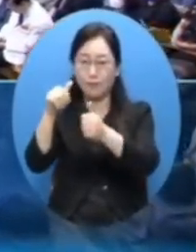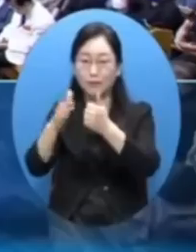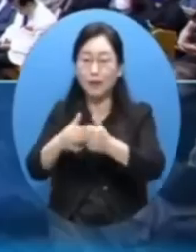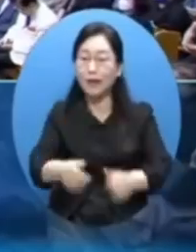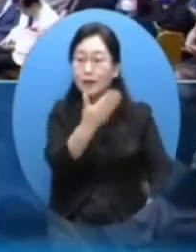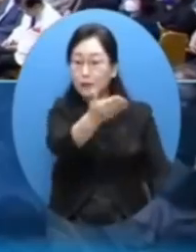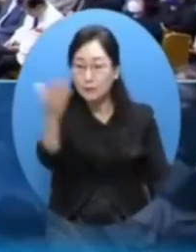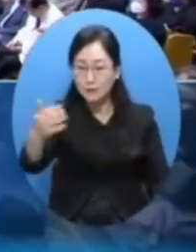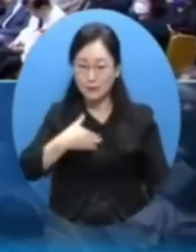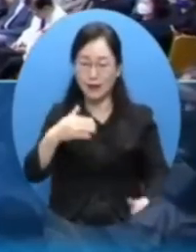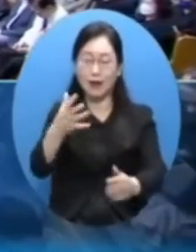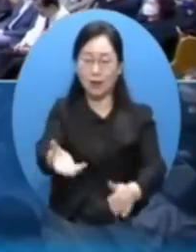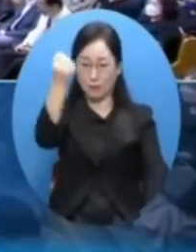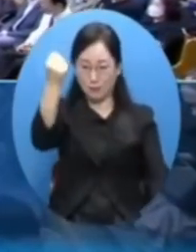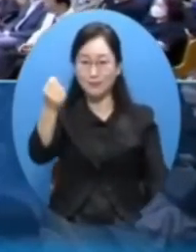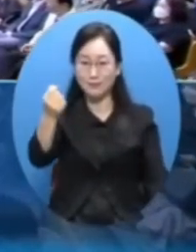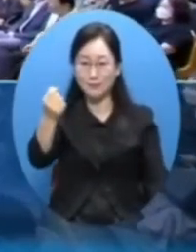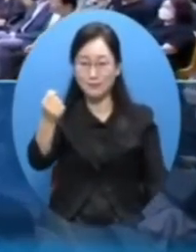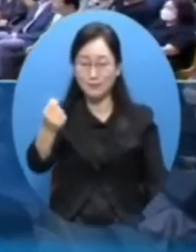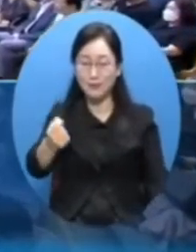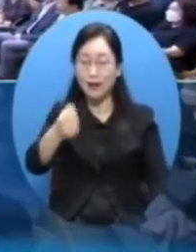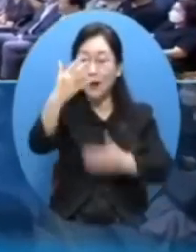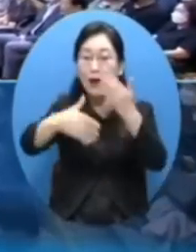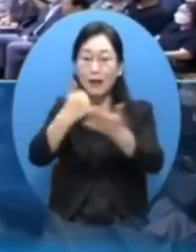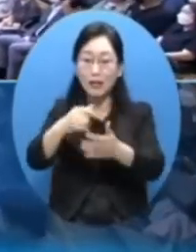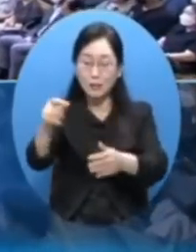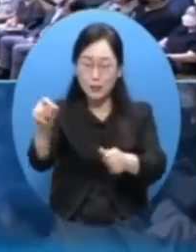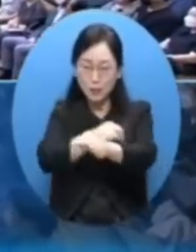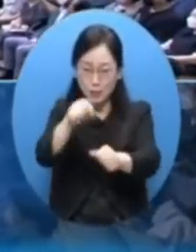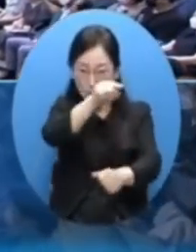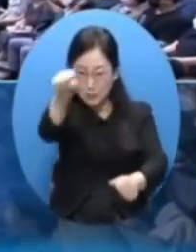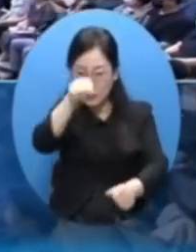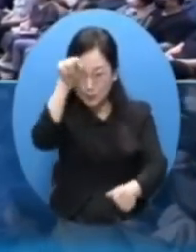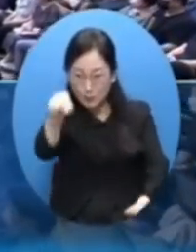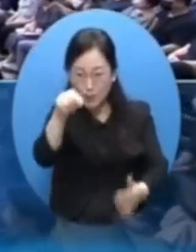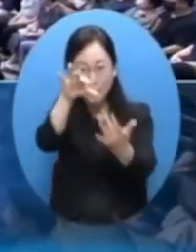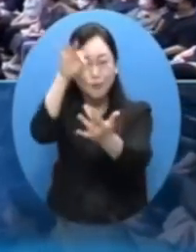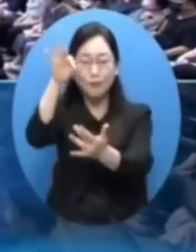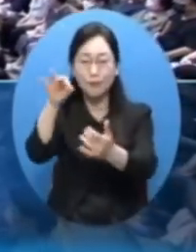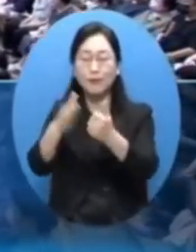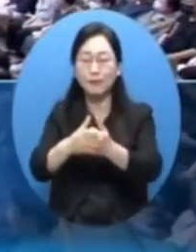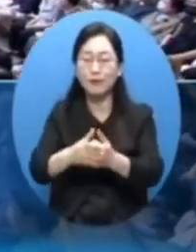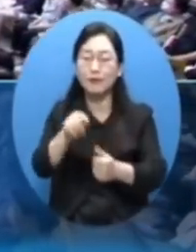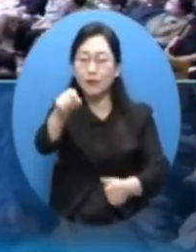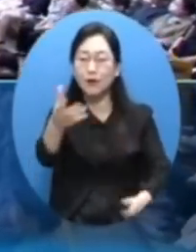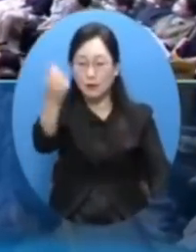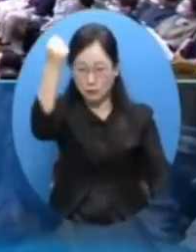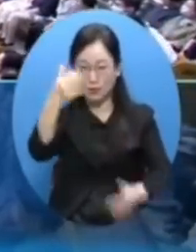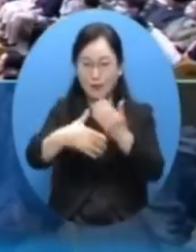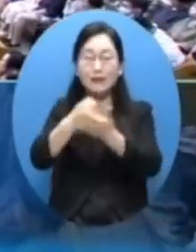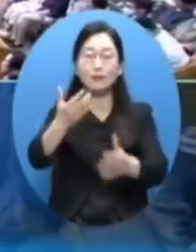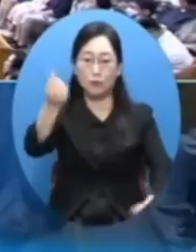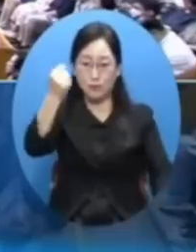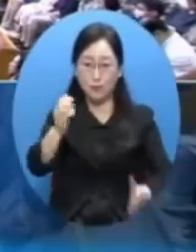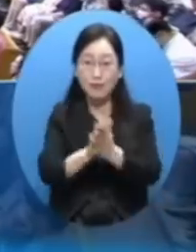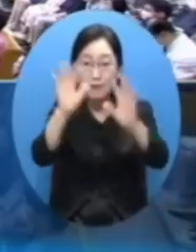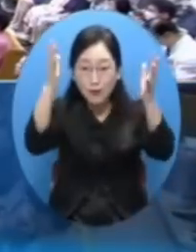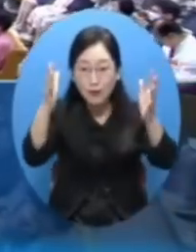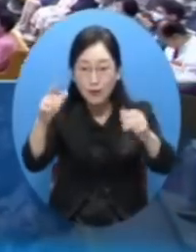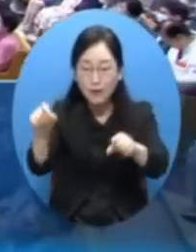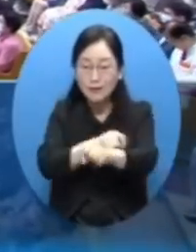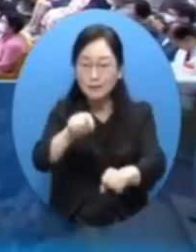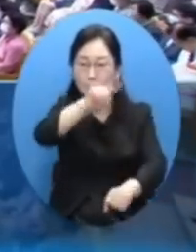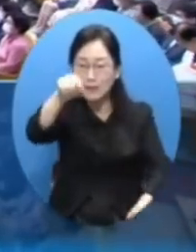너는 내 것이라. 내가 너를 지명하여 불렀나니 너는 내 것이라. 할렐루야. 주님이 우리를 특별히